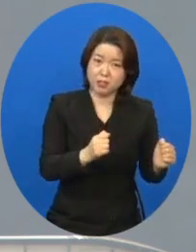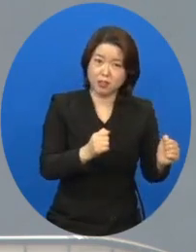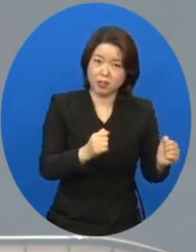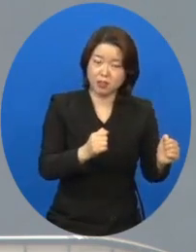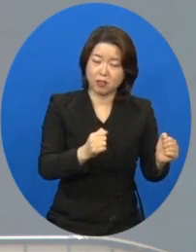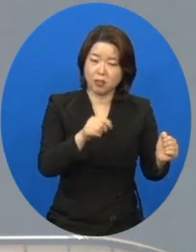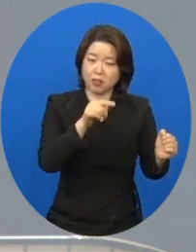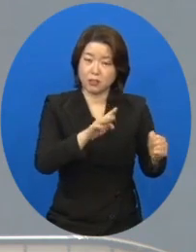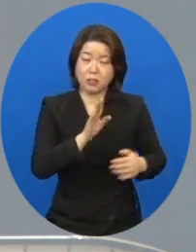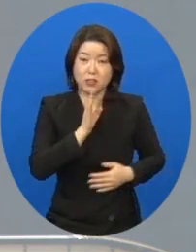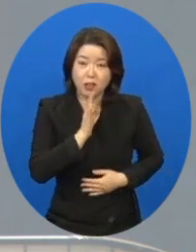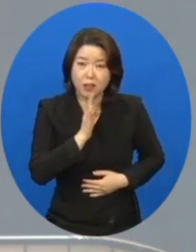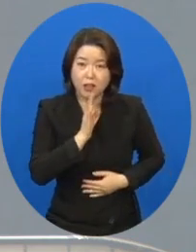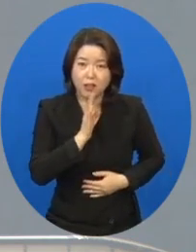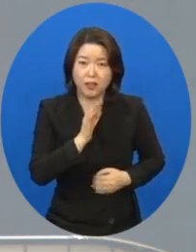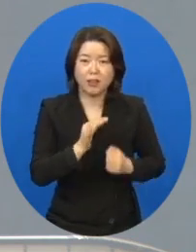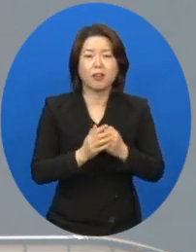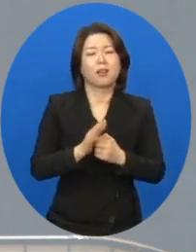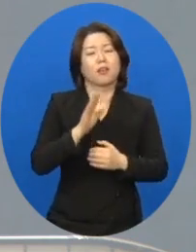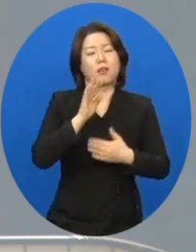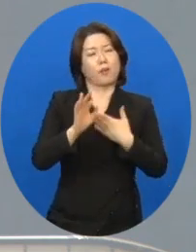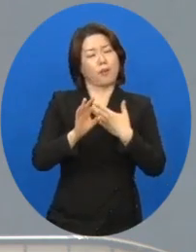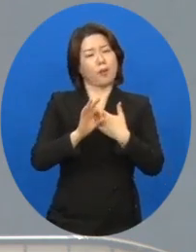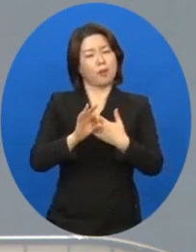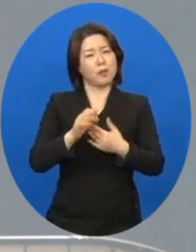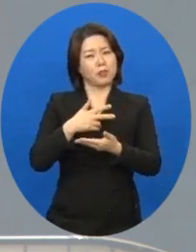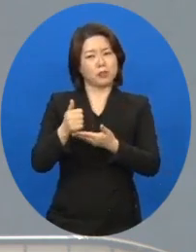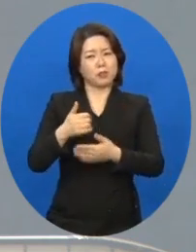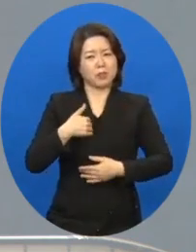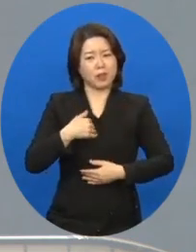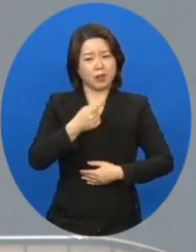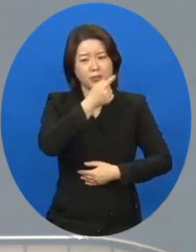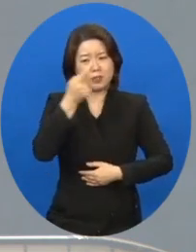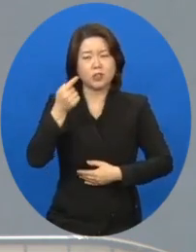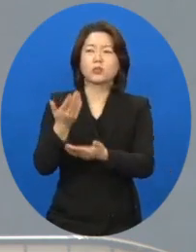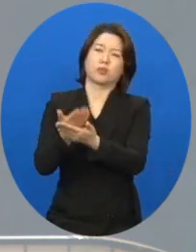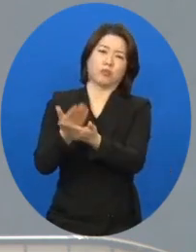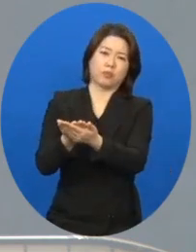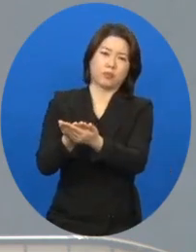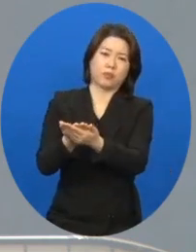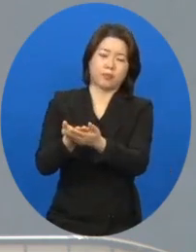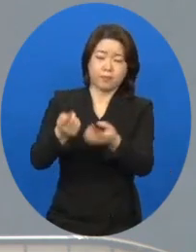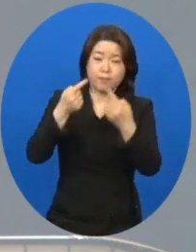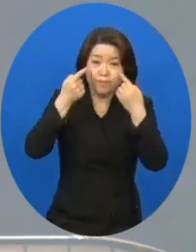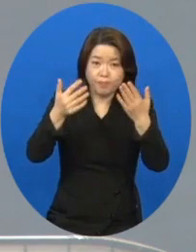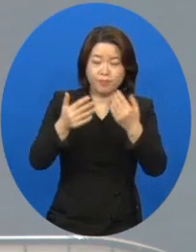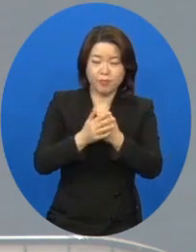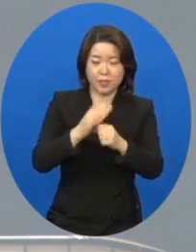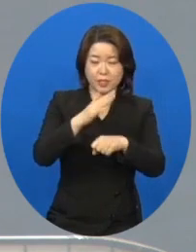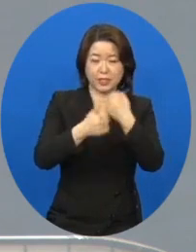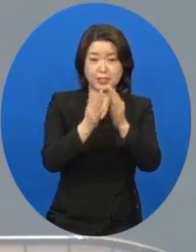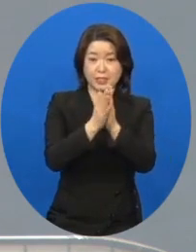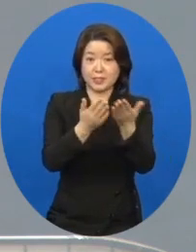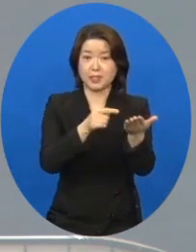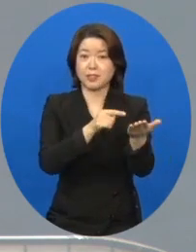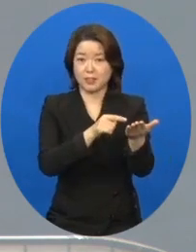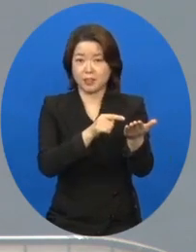그게 정말이야? 그렇다면 주님 나에게도 그 증거를 주세요. 분명히 성경에